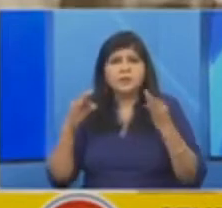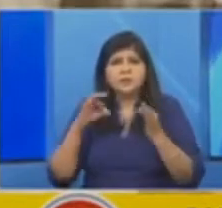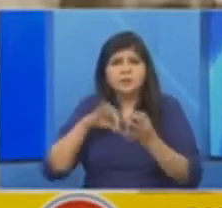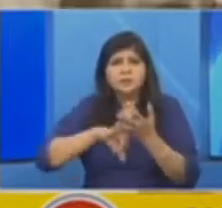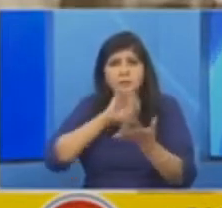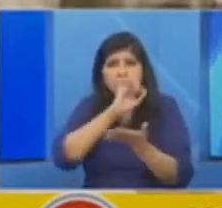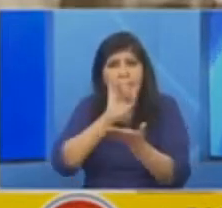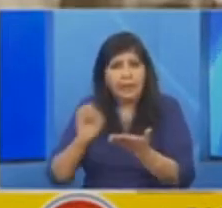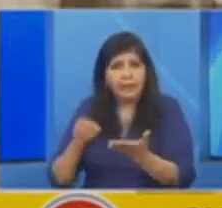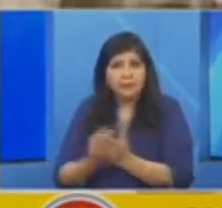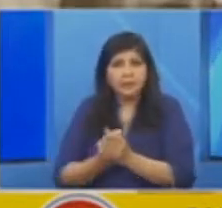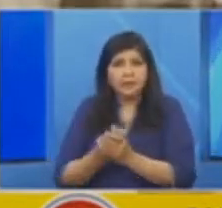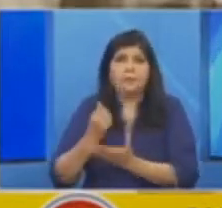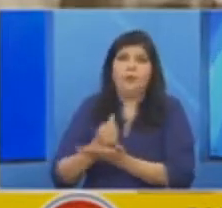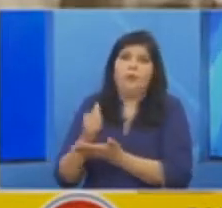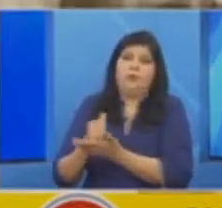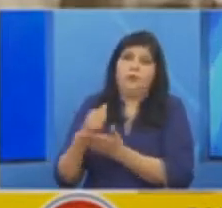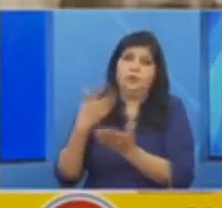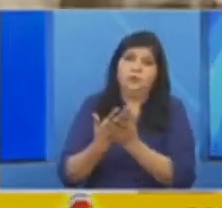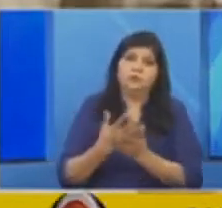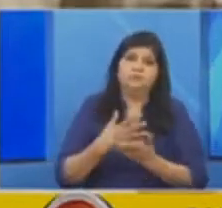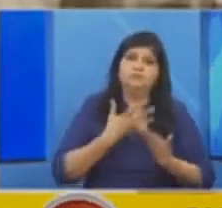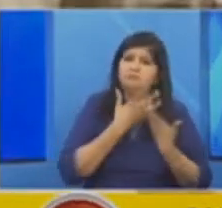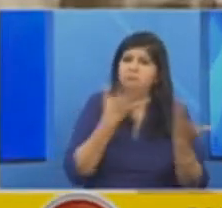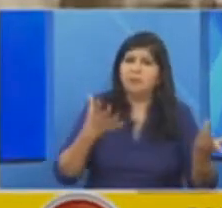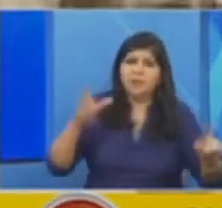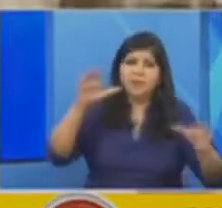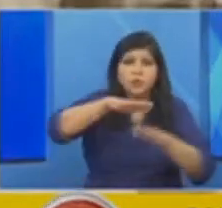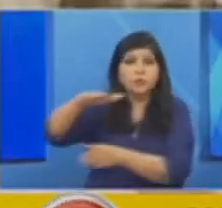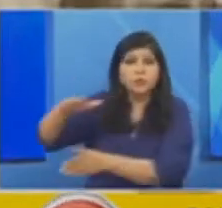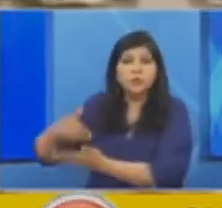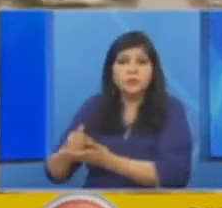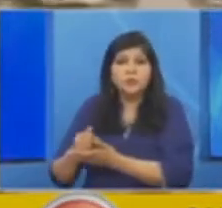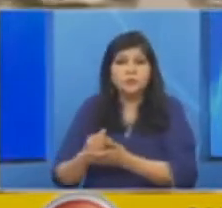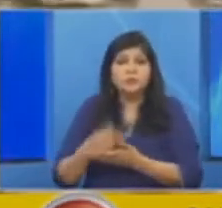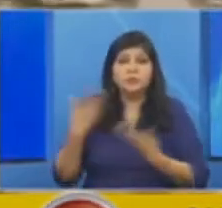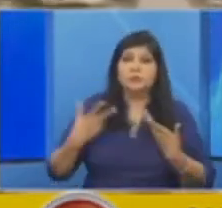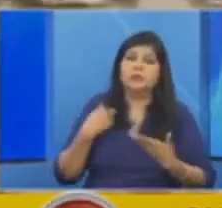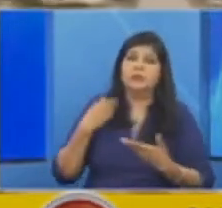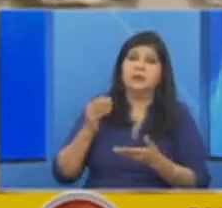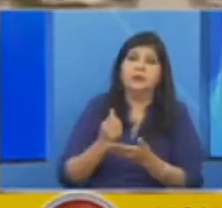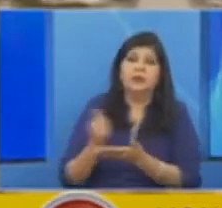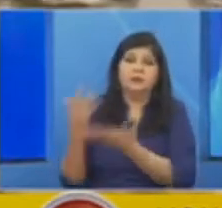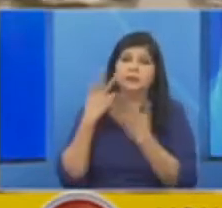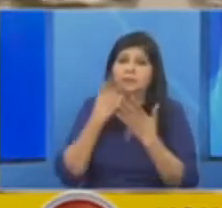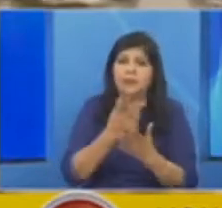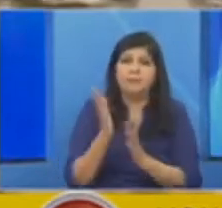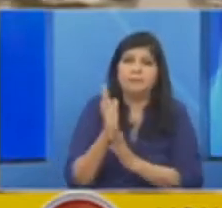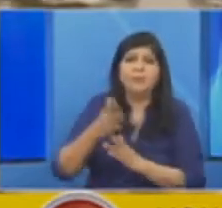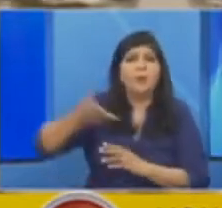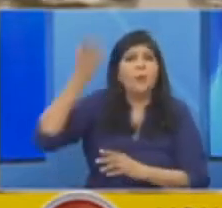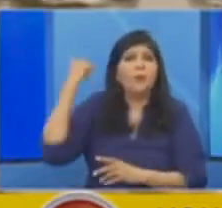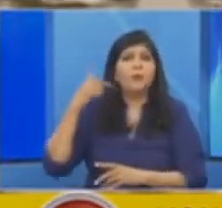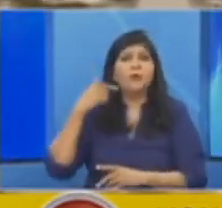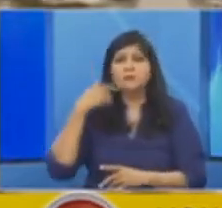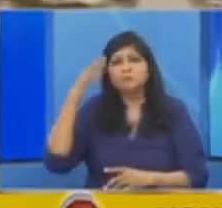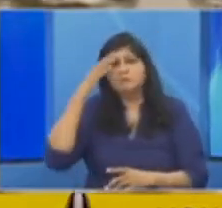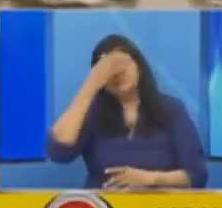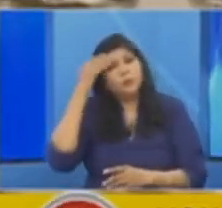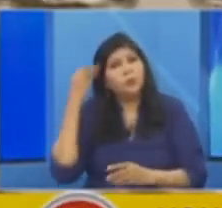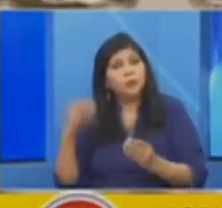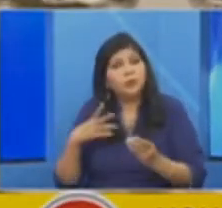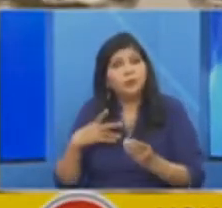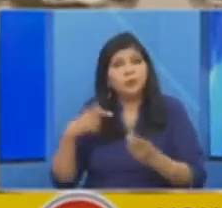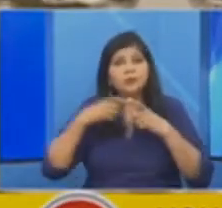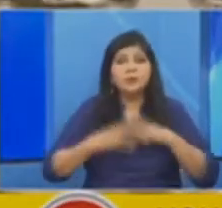आपके प्रयास देश के हजारों लाखों अनसंग हिरोज को सामने लाएंगे जो देश के लिए जीए